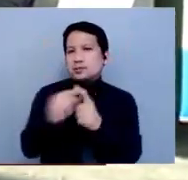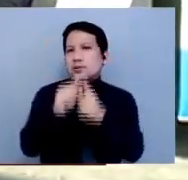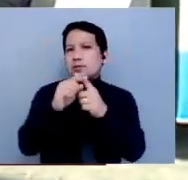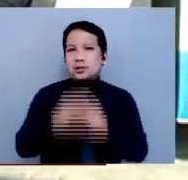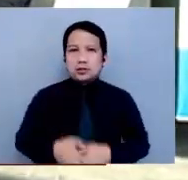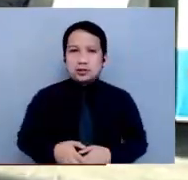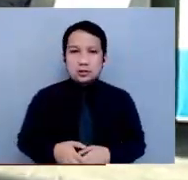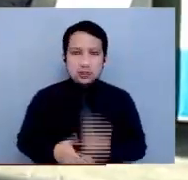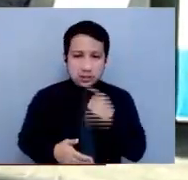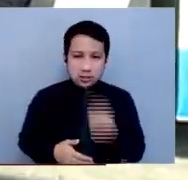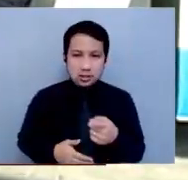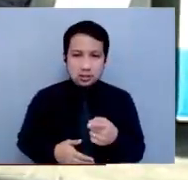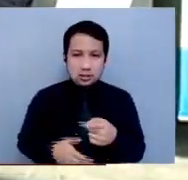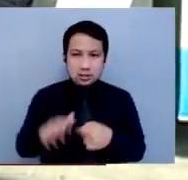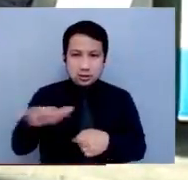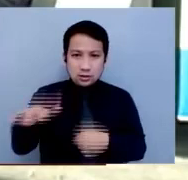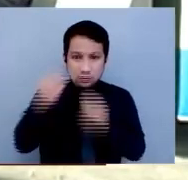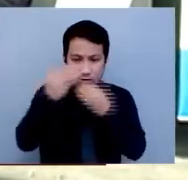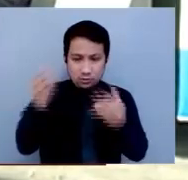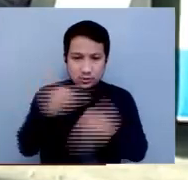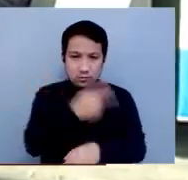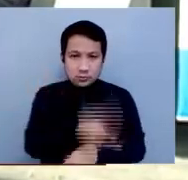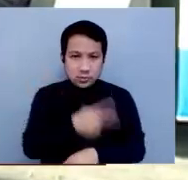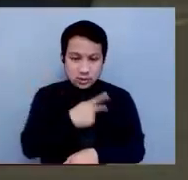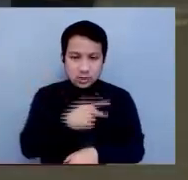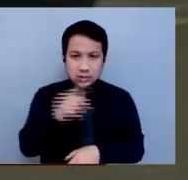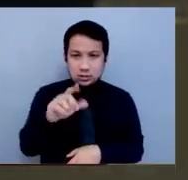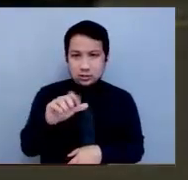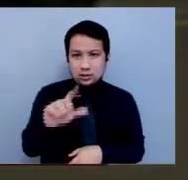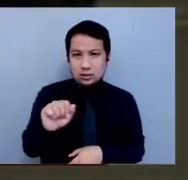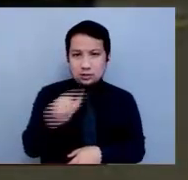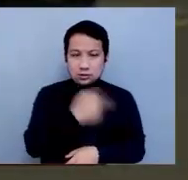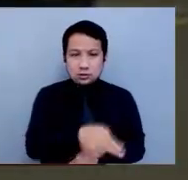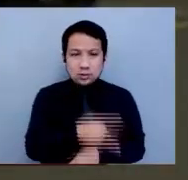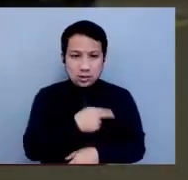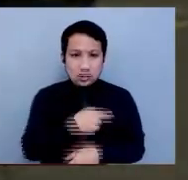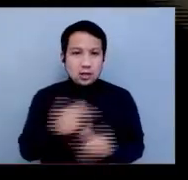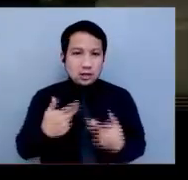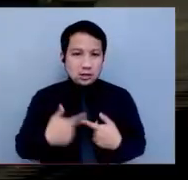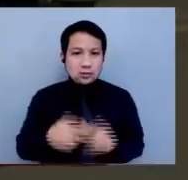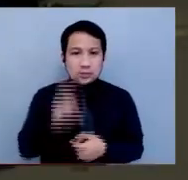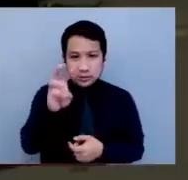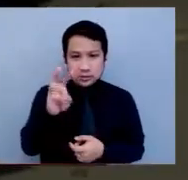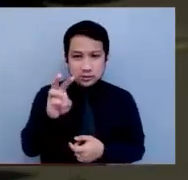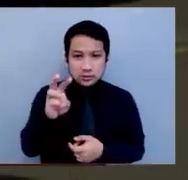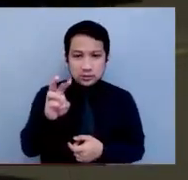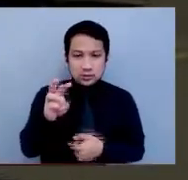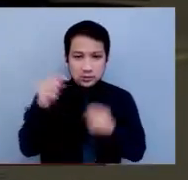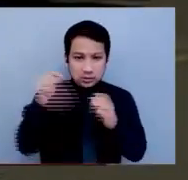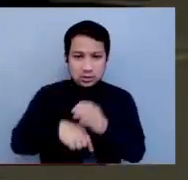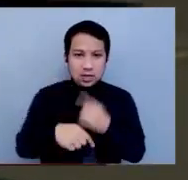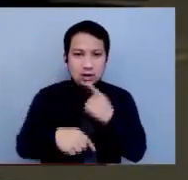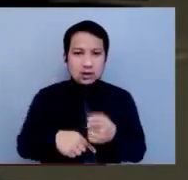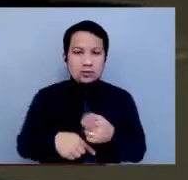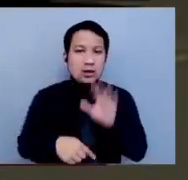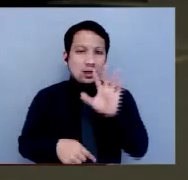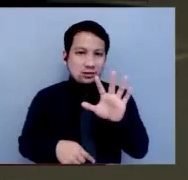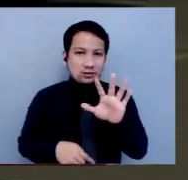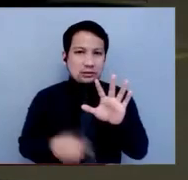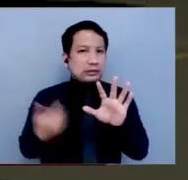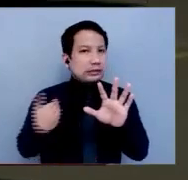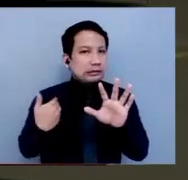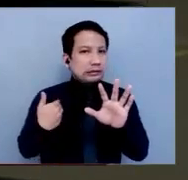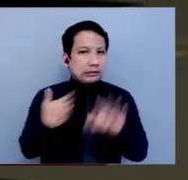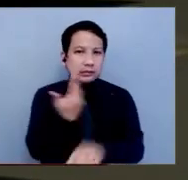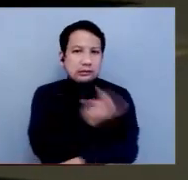ng COVID-19 ang karamihan sa mga pasyente sa Tala Hospital, habang may 6 na kritikal ang kondisyon at 5 sa kanila hindi